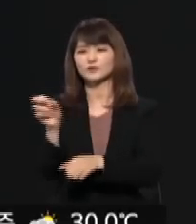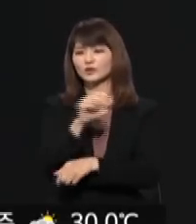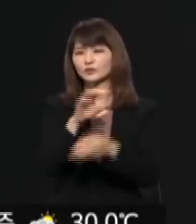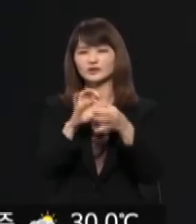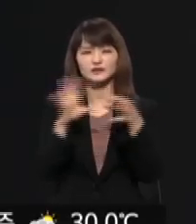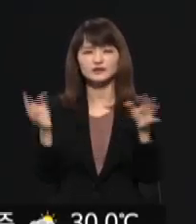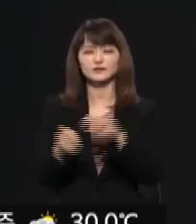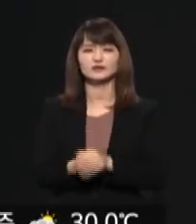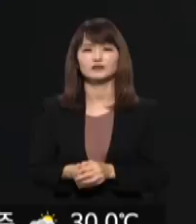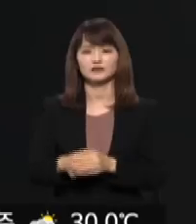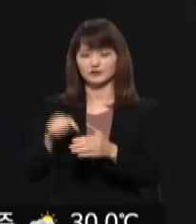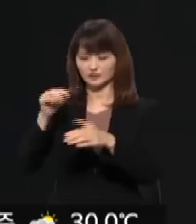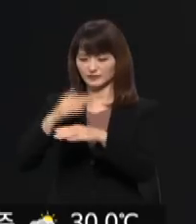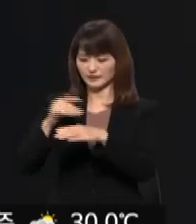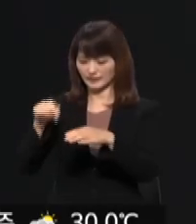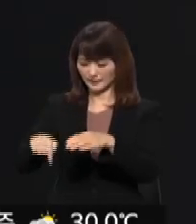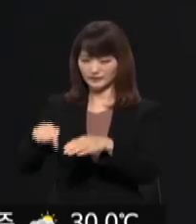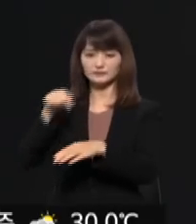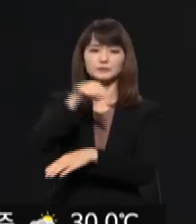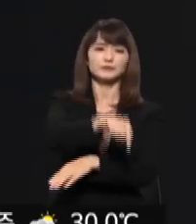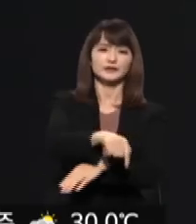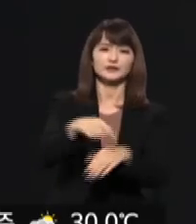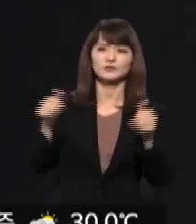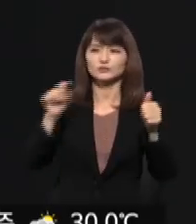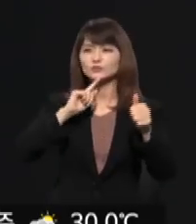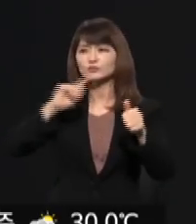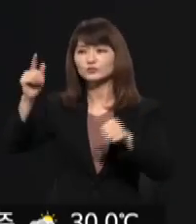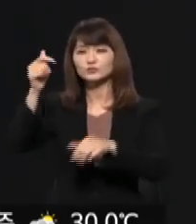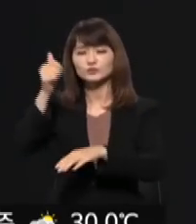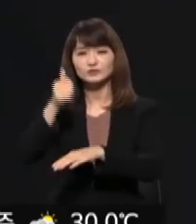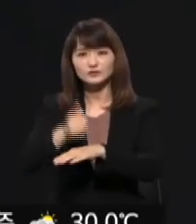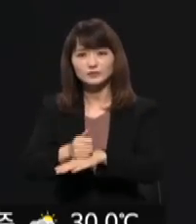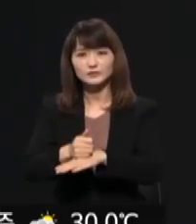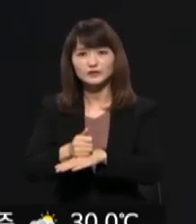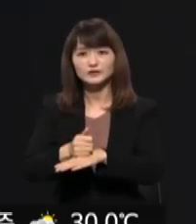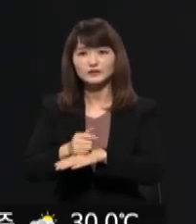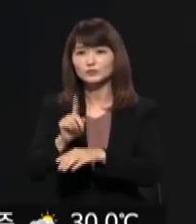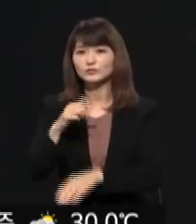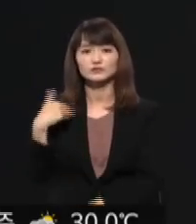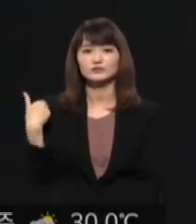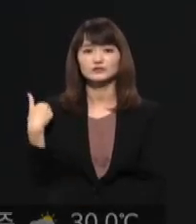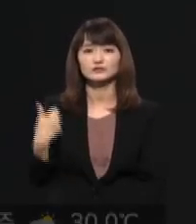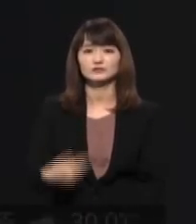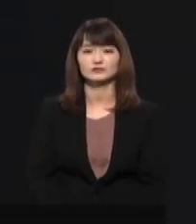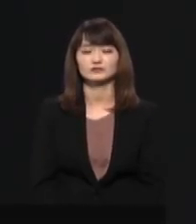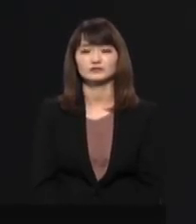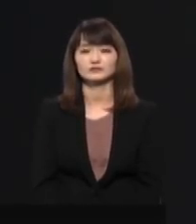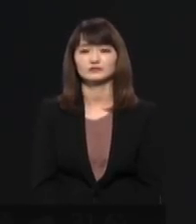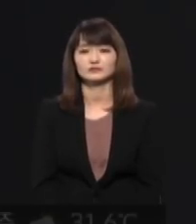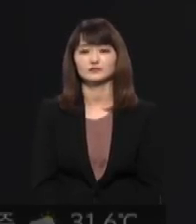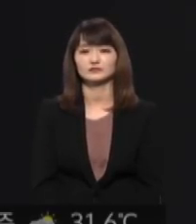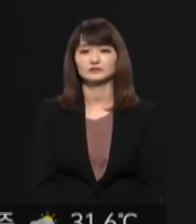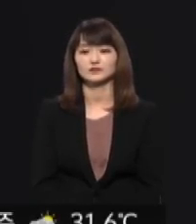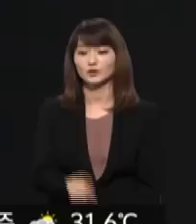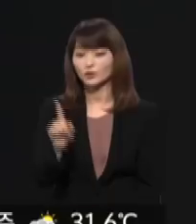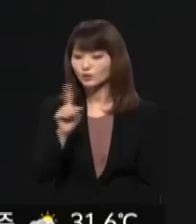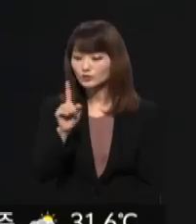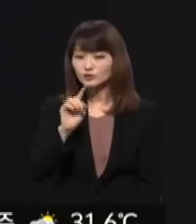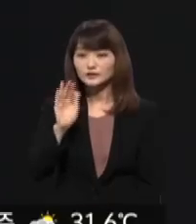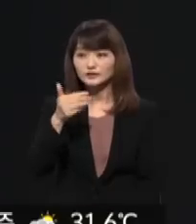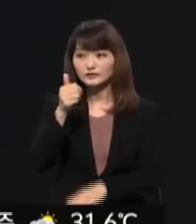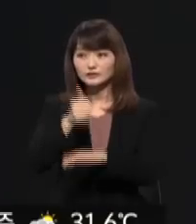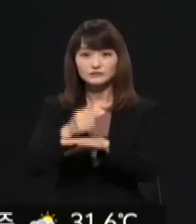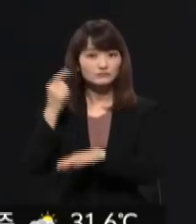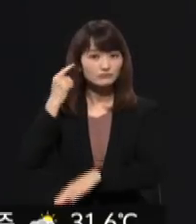한 거 뭐 안에서 한 거 이런게 많은데 우리가 그 결과는 잘 몰라요 제가 아무리 봐도 그게 뭐 어떻게 됐다라는